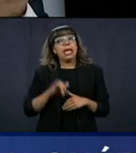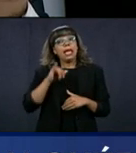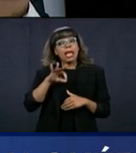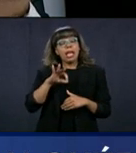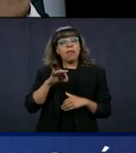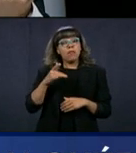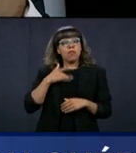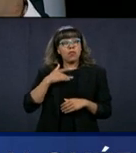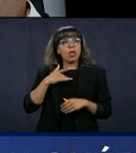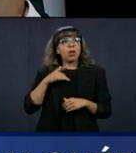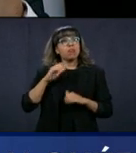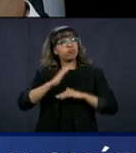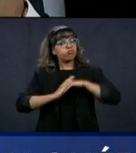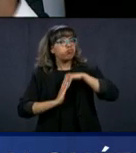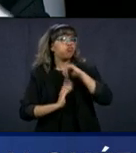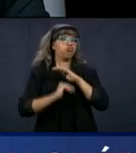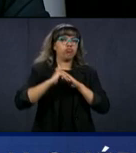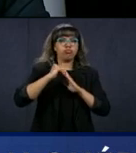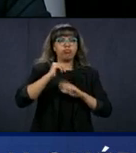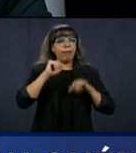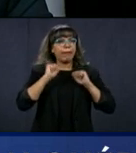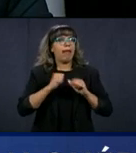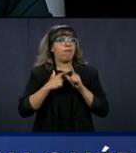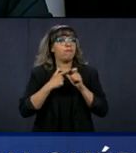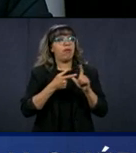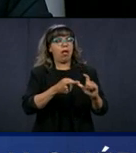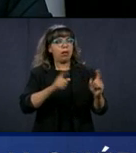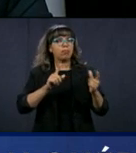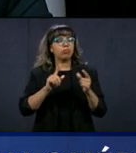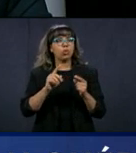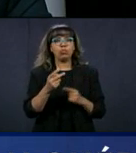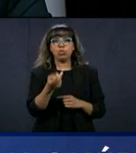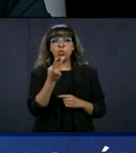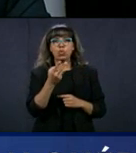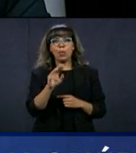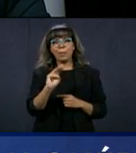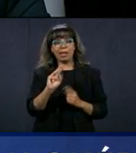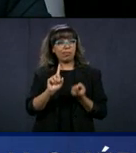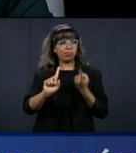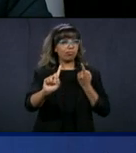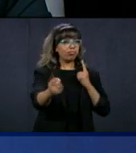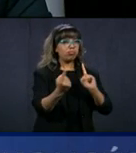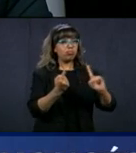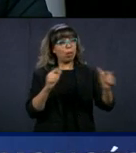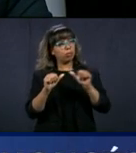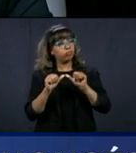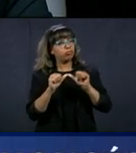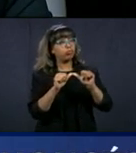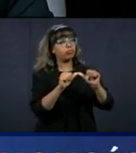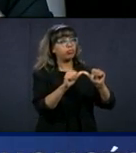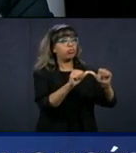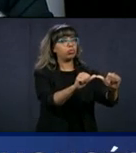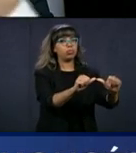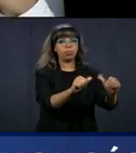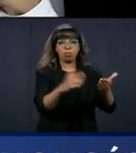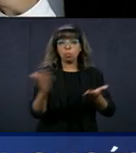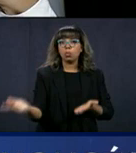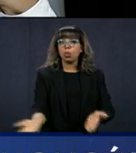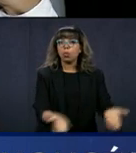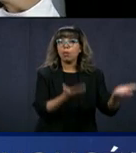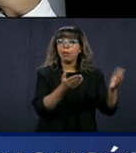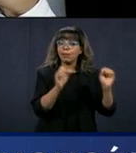l'utiliser pour se protéger, pour protéger les autres. Et si on peut garder une distance de 2 mètres avec les